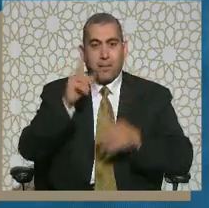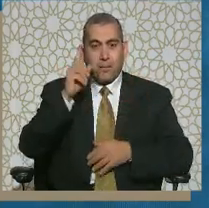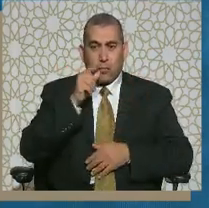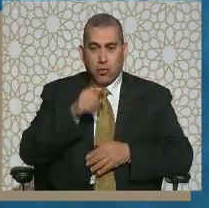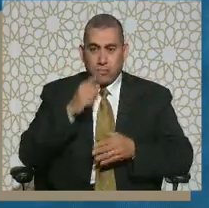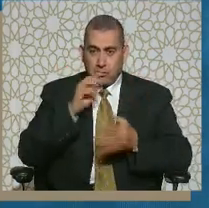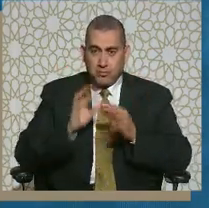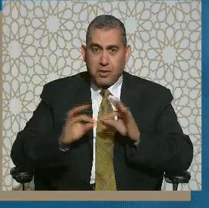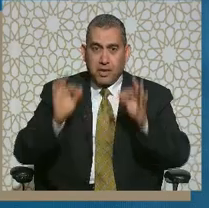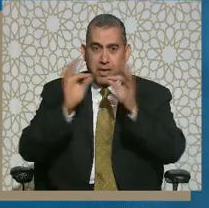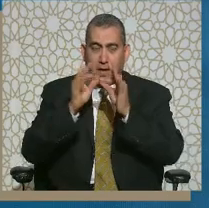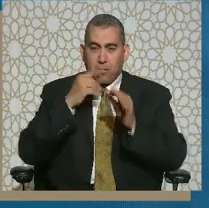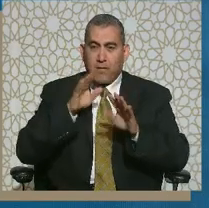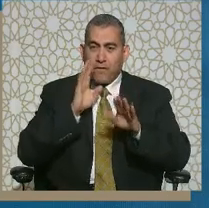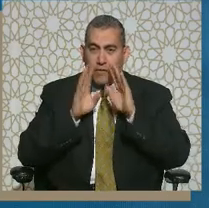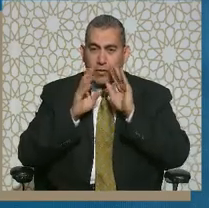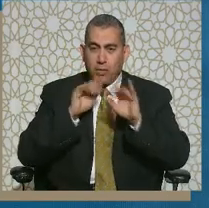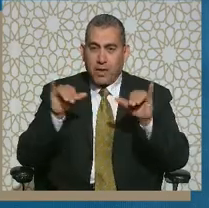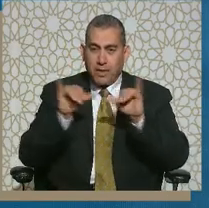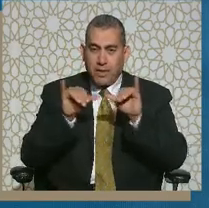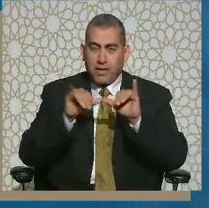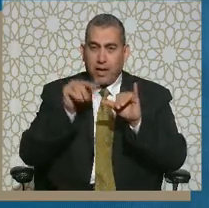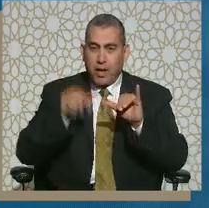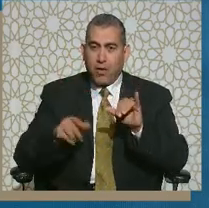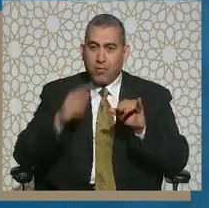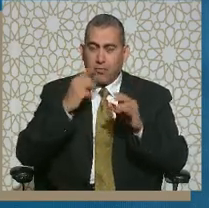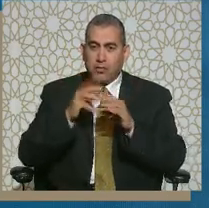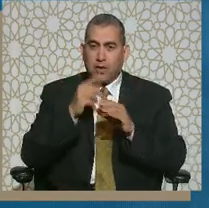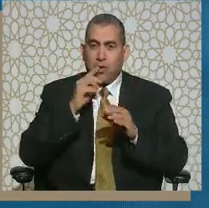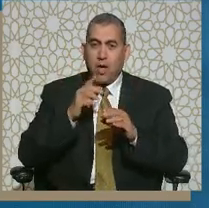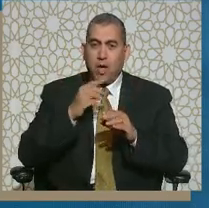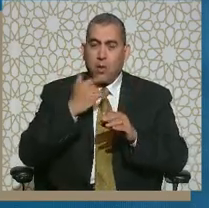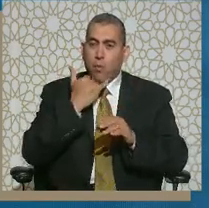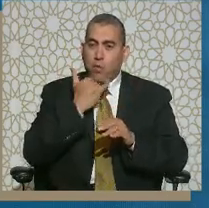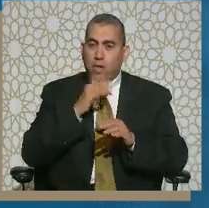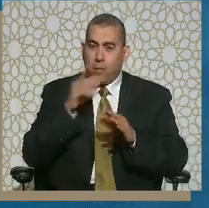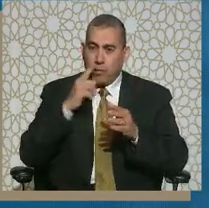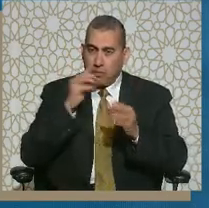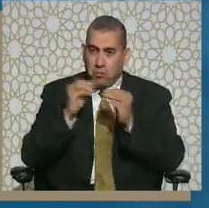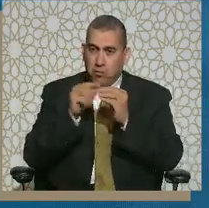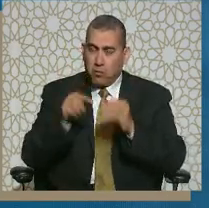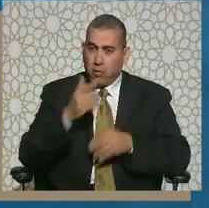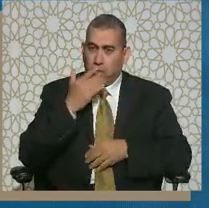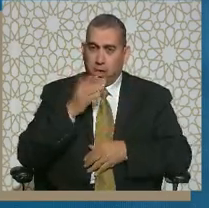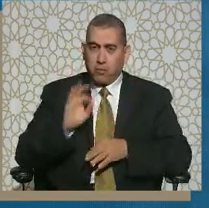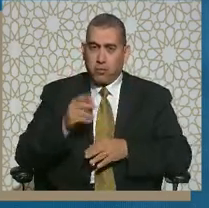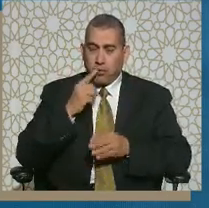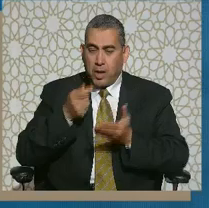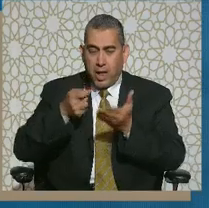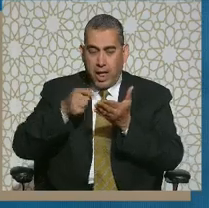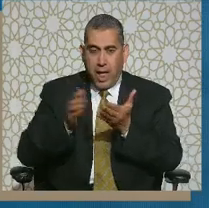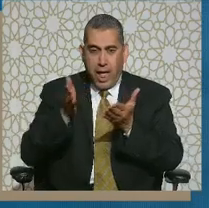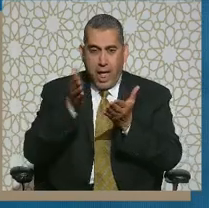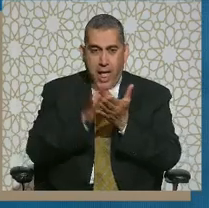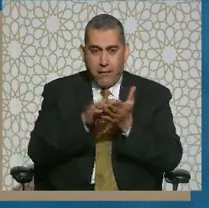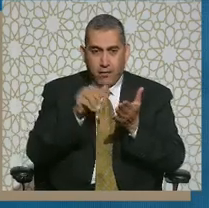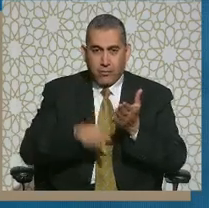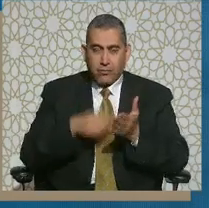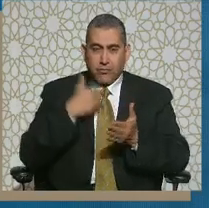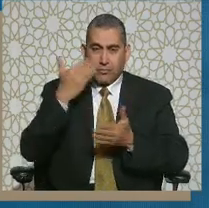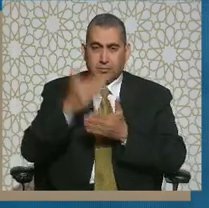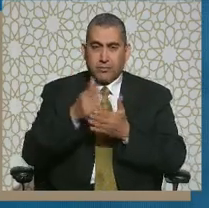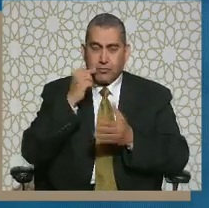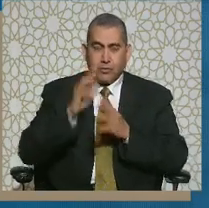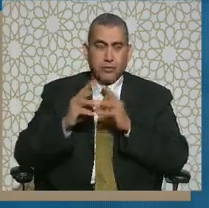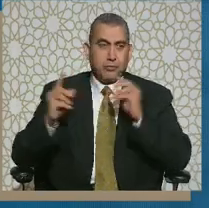التواصل من خلال السوشيال ميديا ادى لحد انونس وانتم عارفين ان بعد ما بيقفل الص صفحه بيحس يرجع تاني